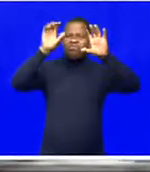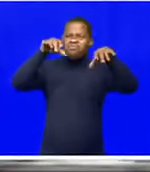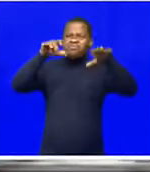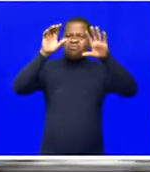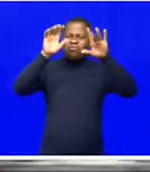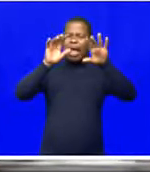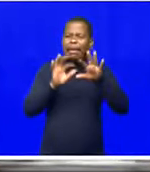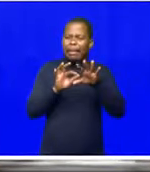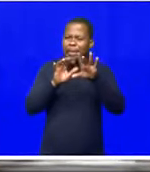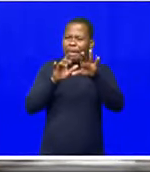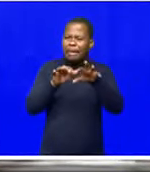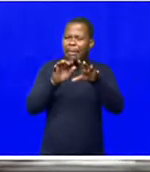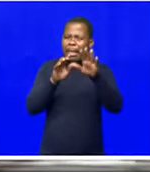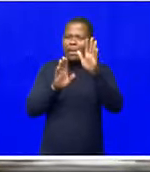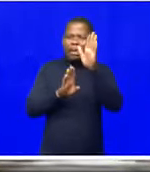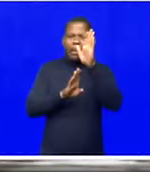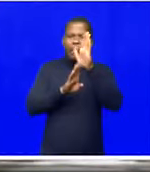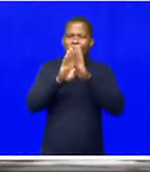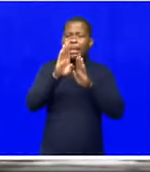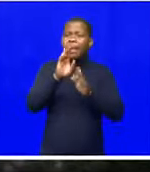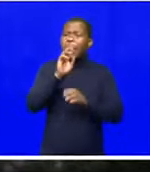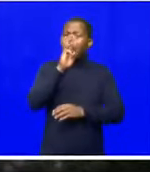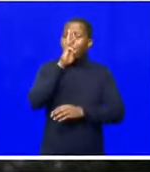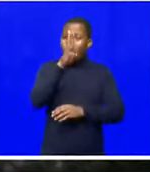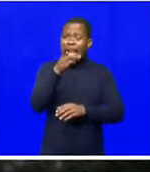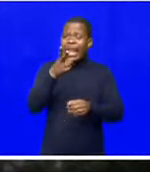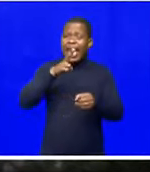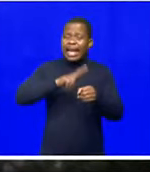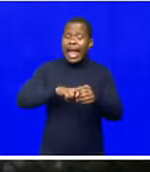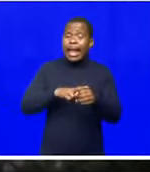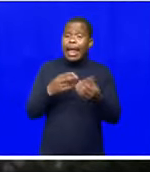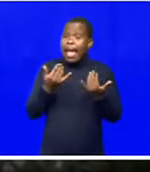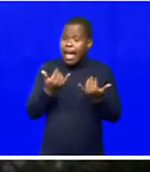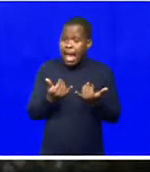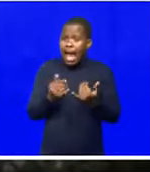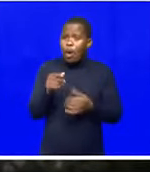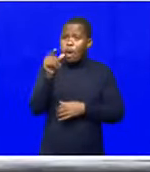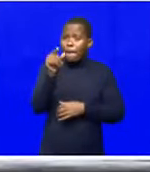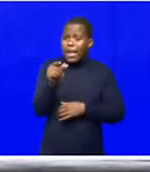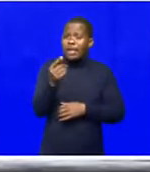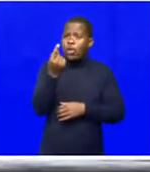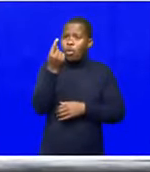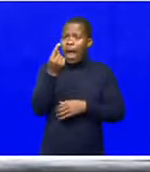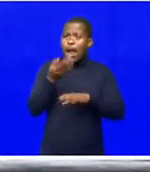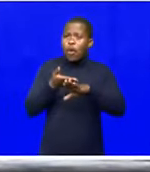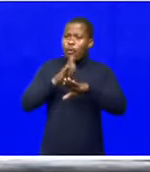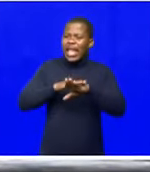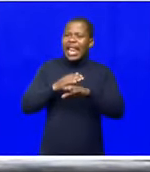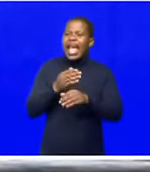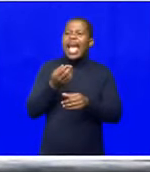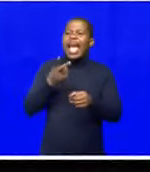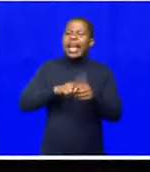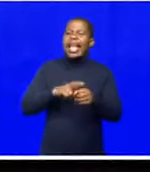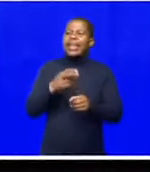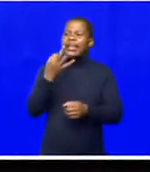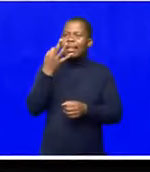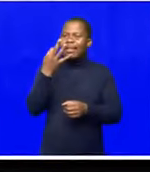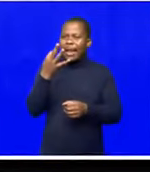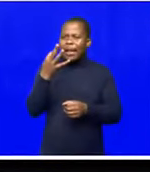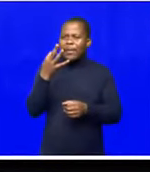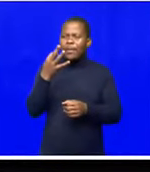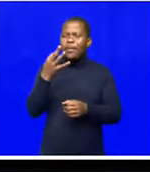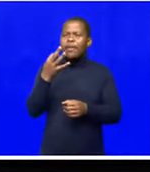nakubukwa emandla ato letimvula. Kwanyalo kuseshone munye umuntu kanti labathathu balahlekile.